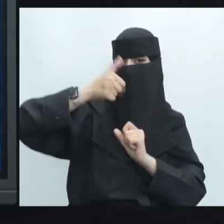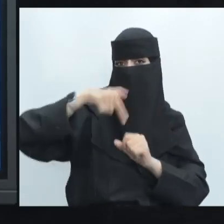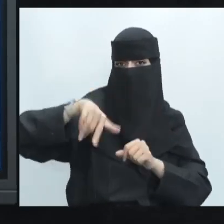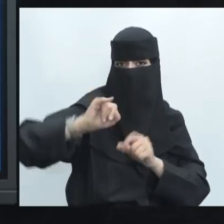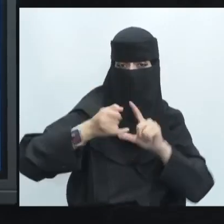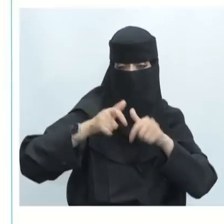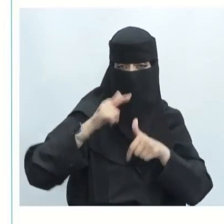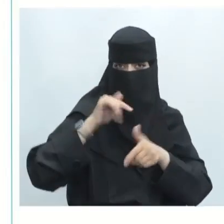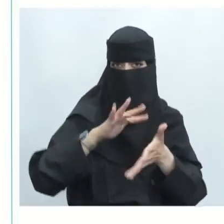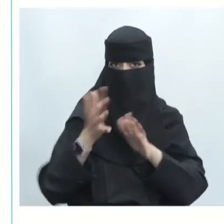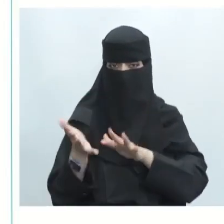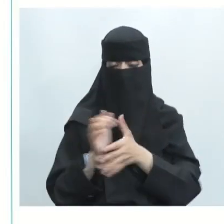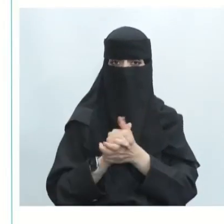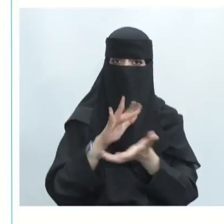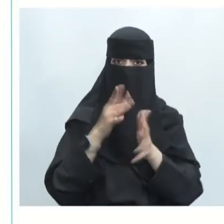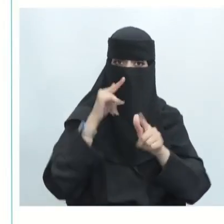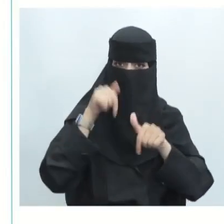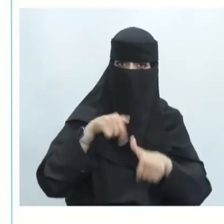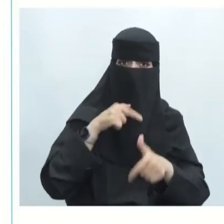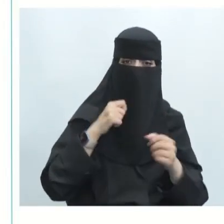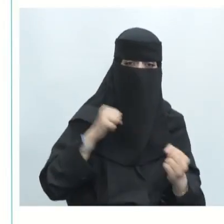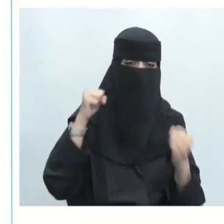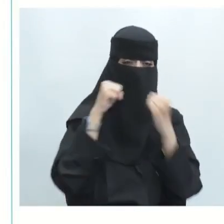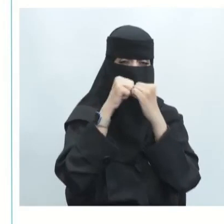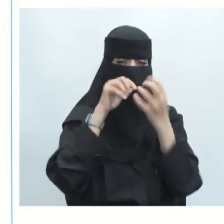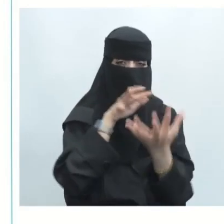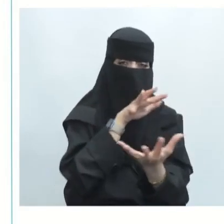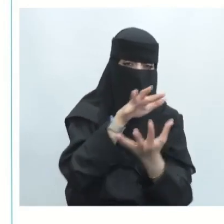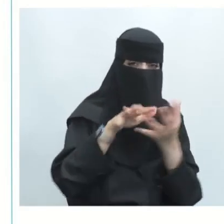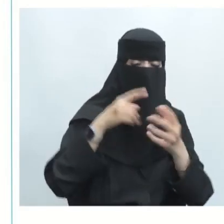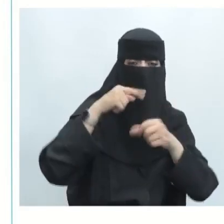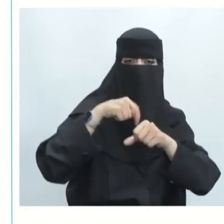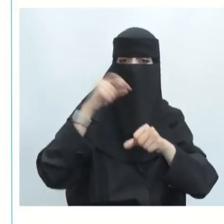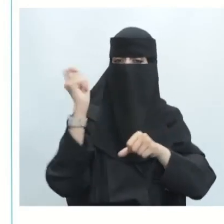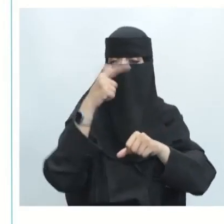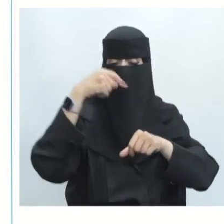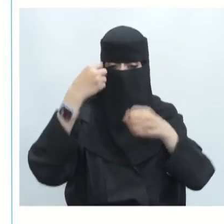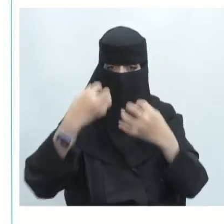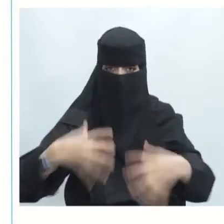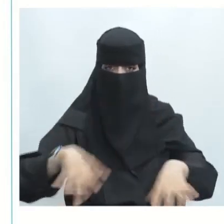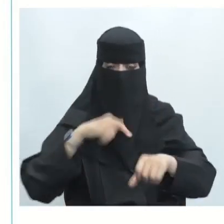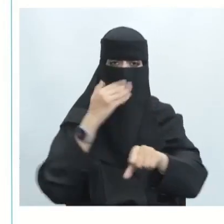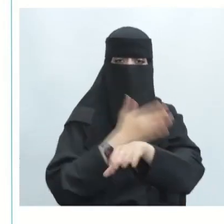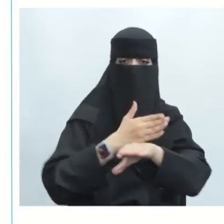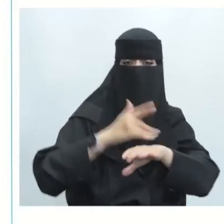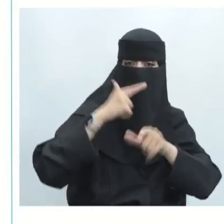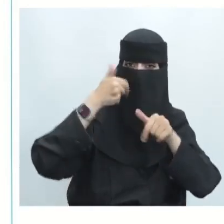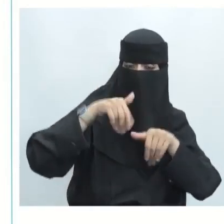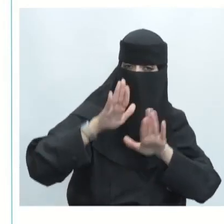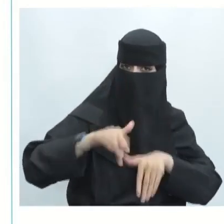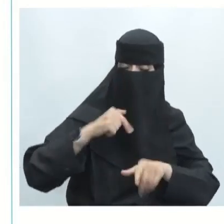المنظمه والا قد نتعرض لتصادم كما ذكرنا واضاعه للفرص والجهود وبالتالي قد نجد